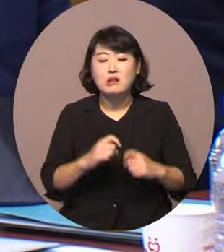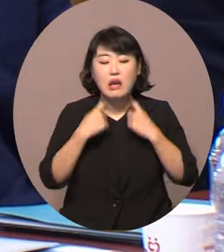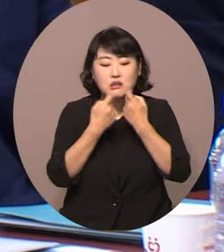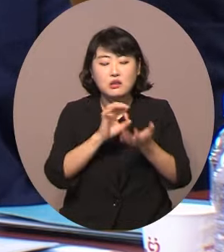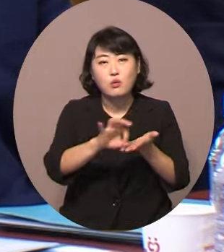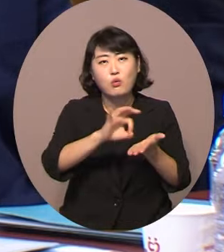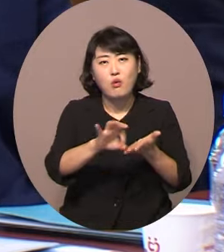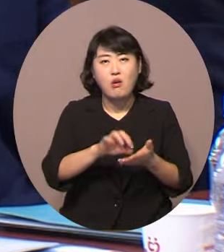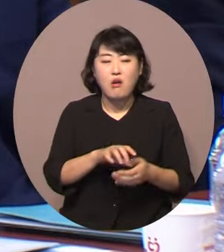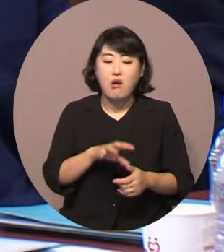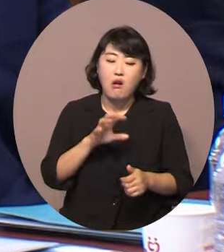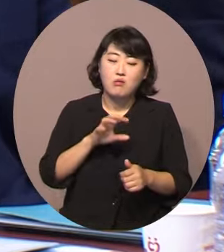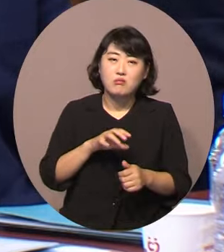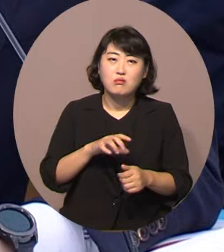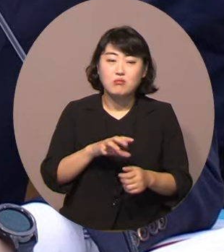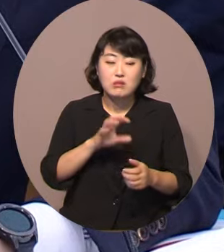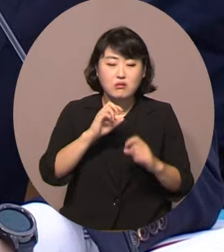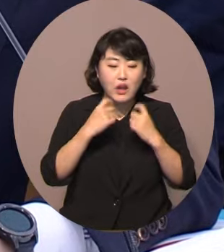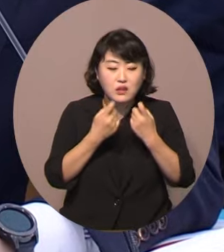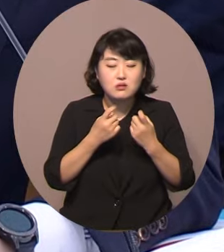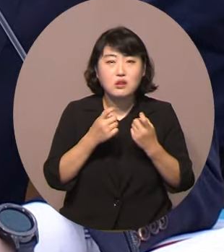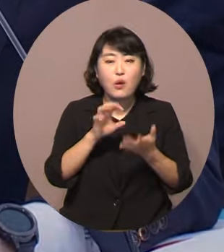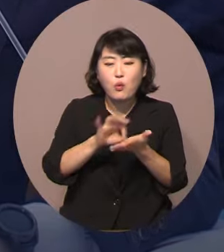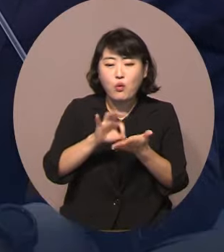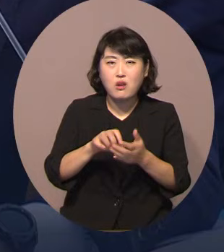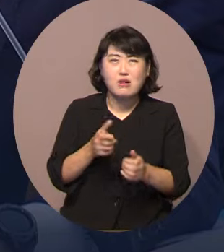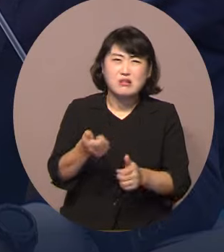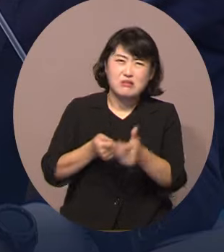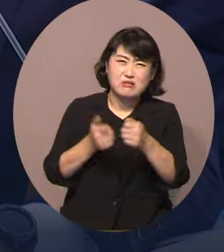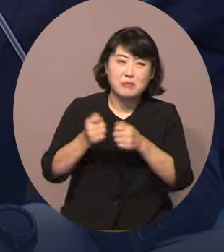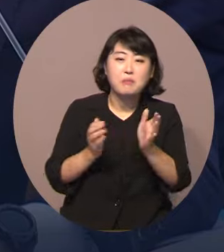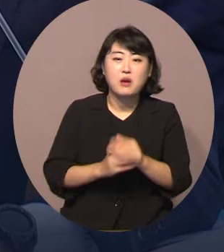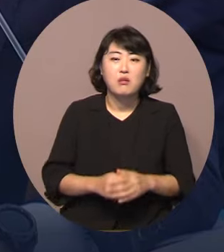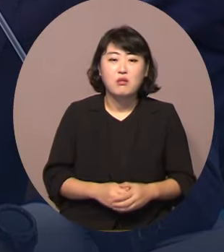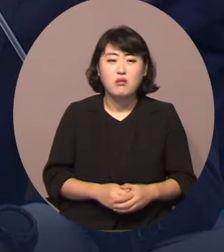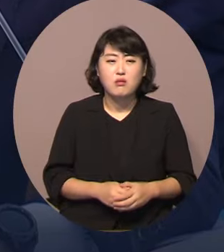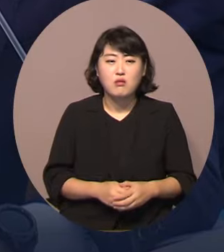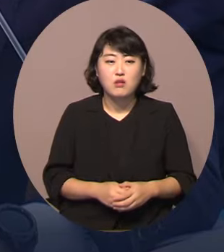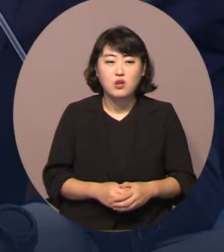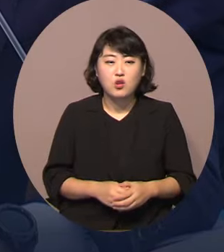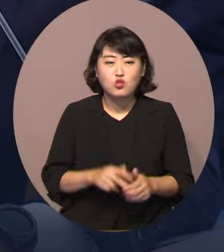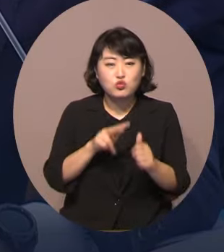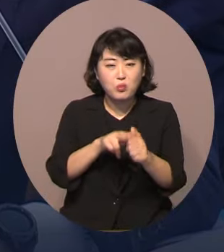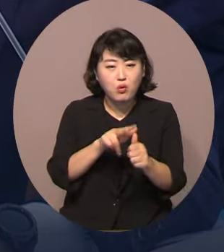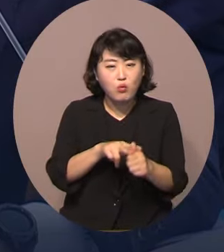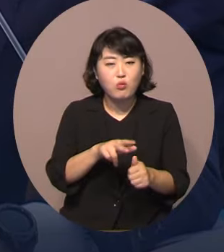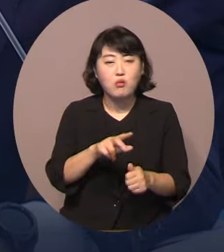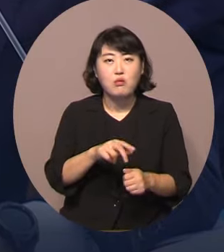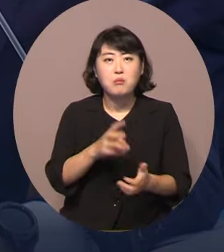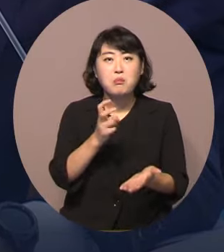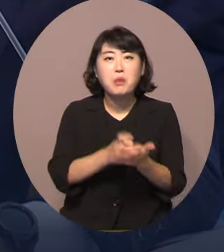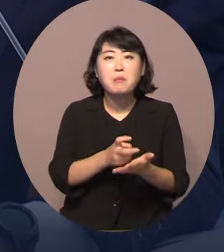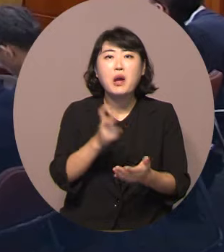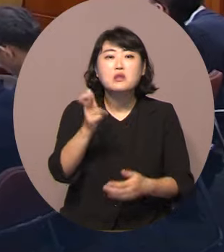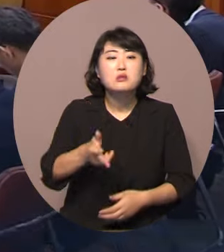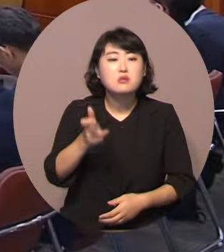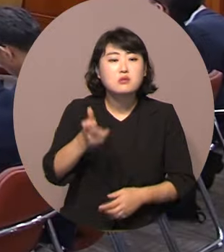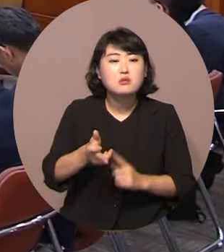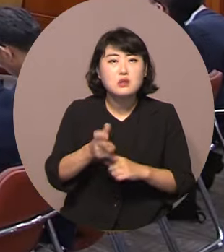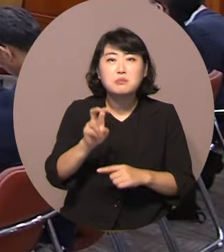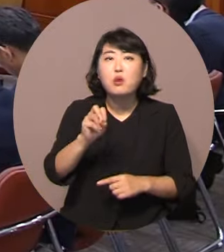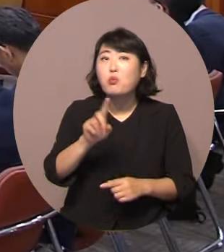아니냐고 따져물었습니다 점 슈퍼마켓에서 20만 원 쓰셨습니다 뭐해 쓰셨습니까